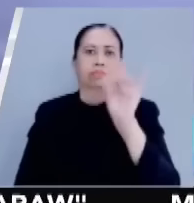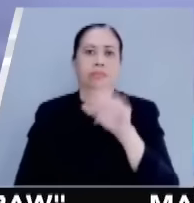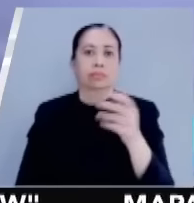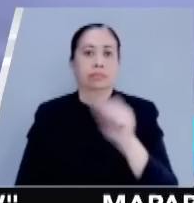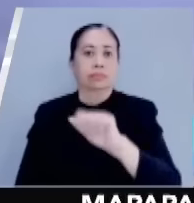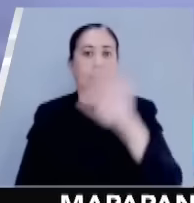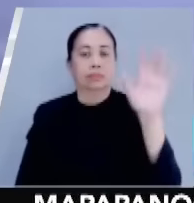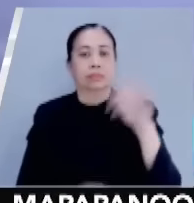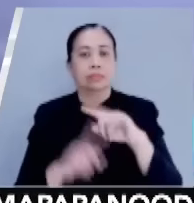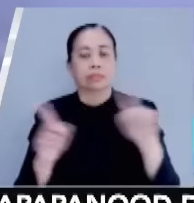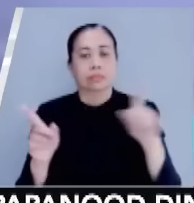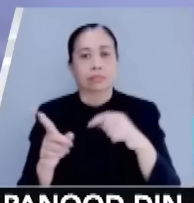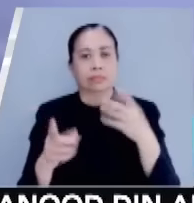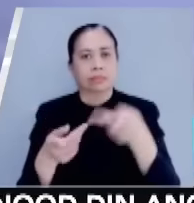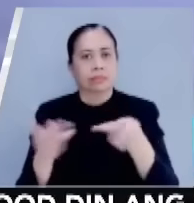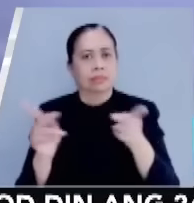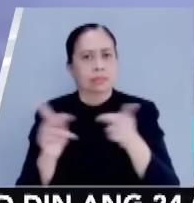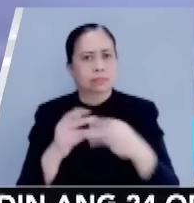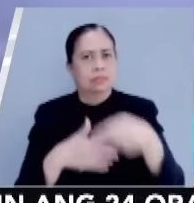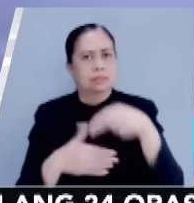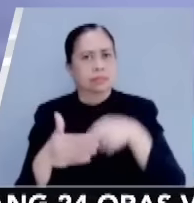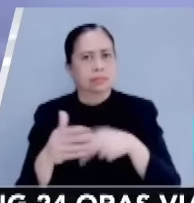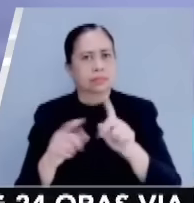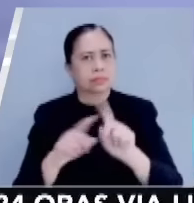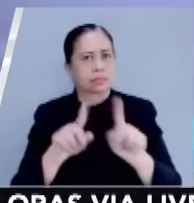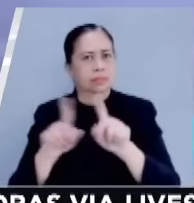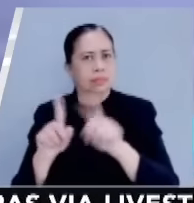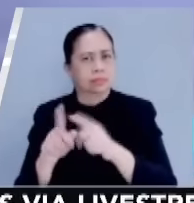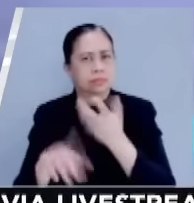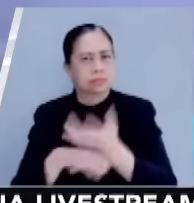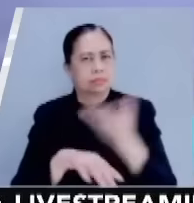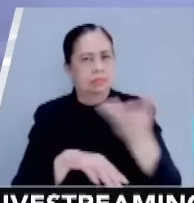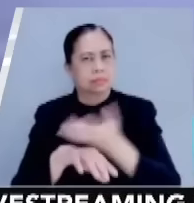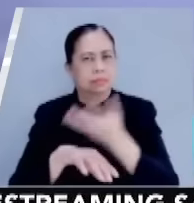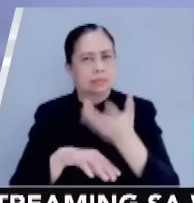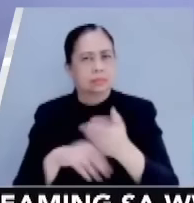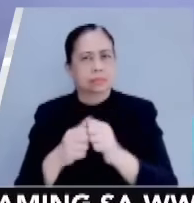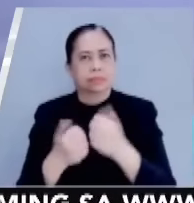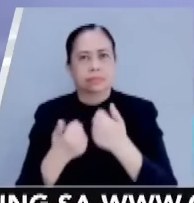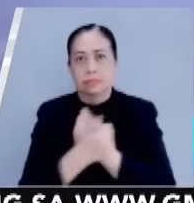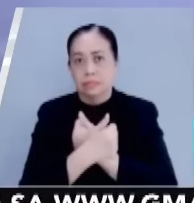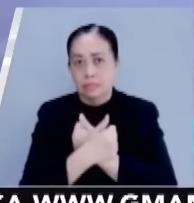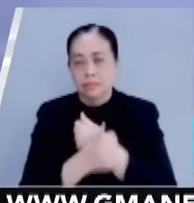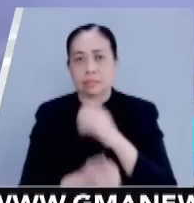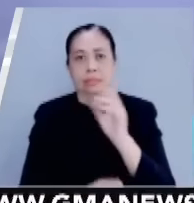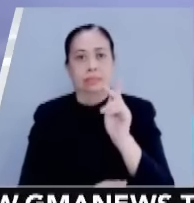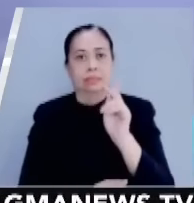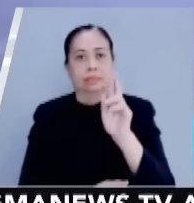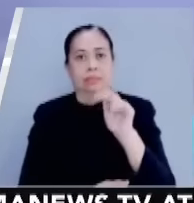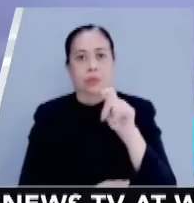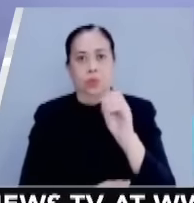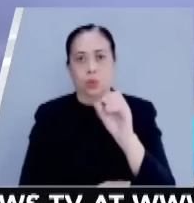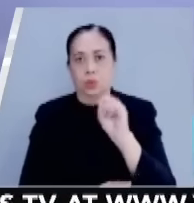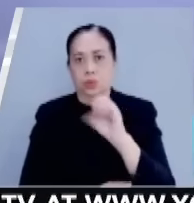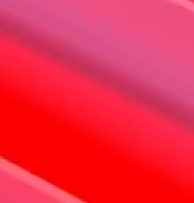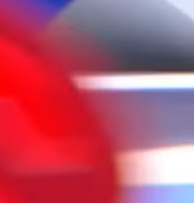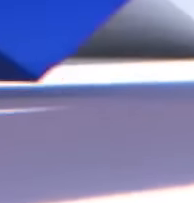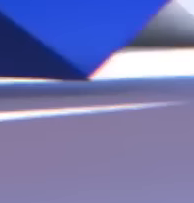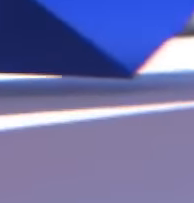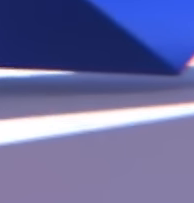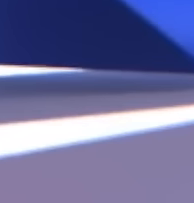ang isang pasilidad na nasa likod umano ng iba't ibang panluloko gaya ng love at crypto scam. Nakatutok si John